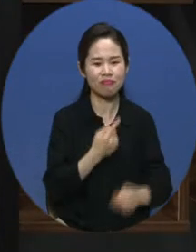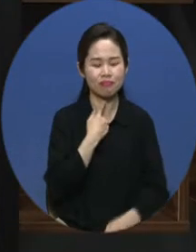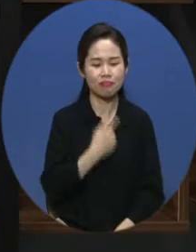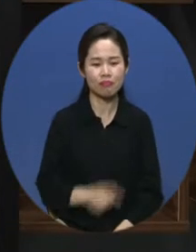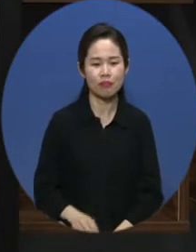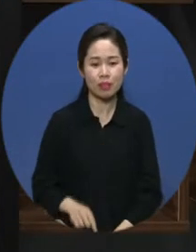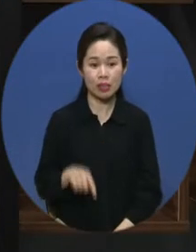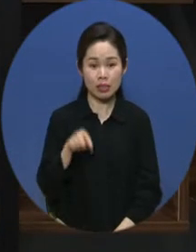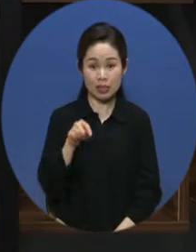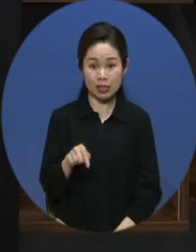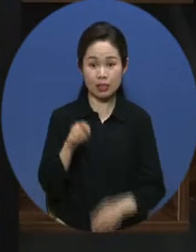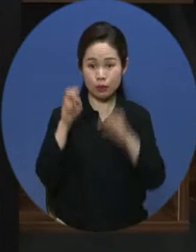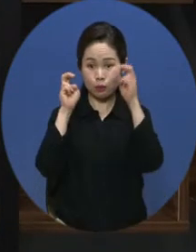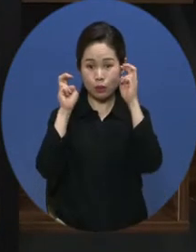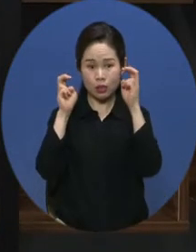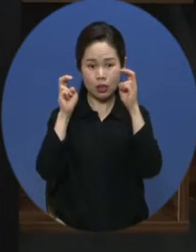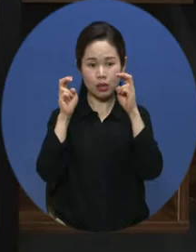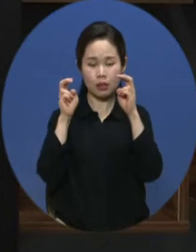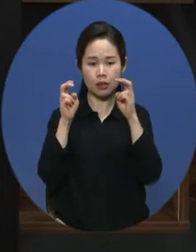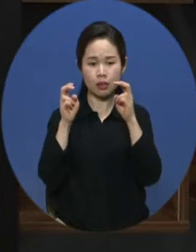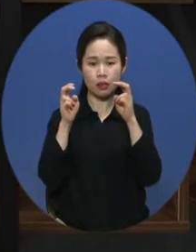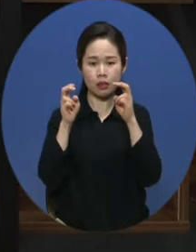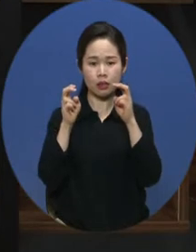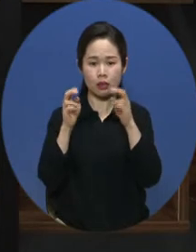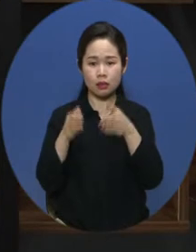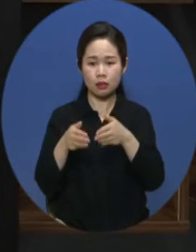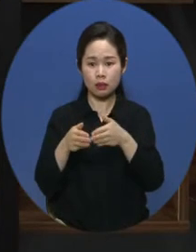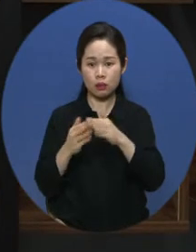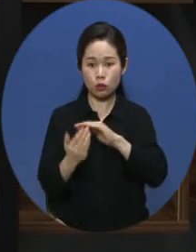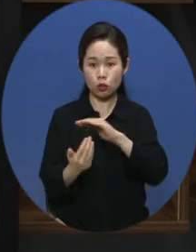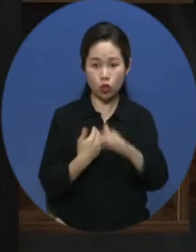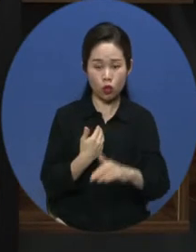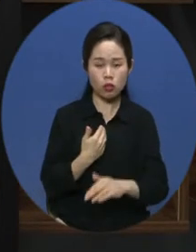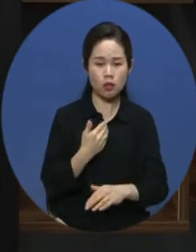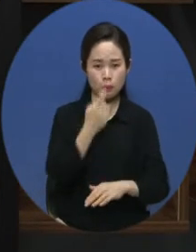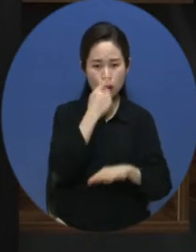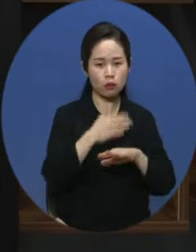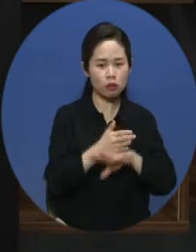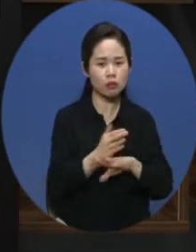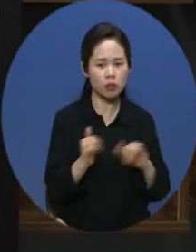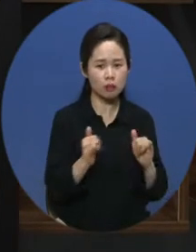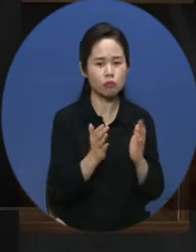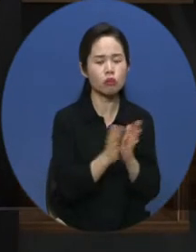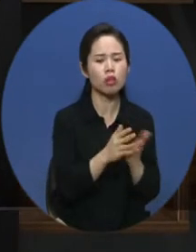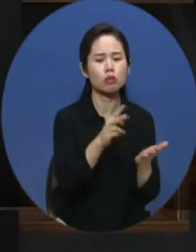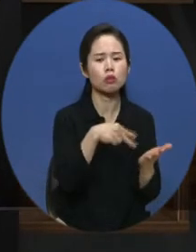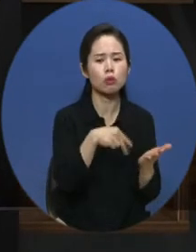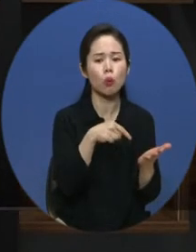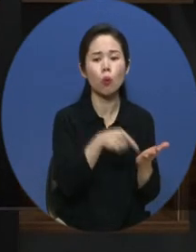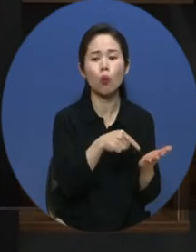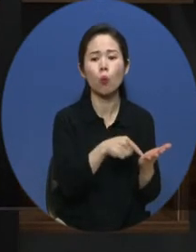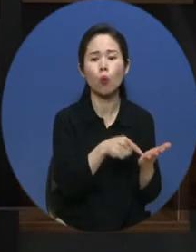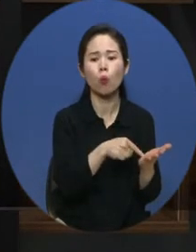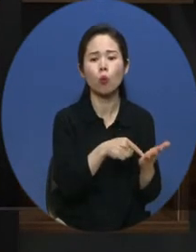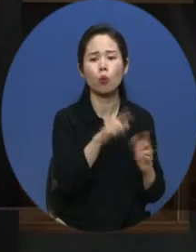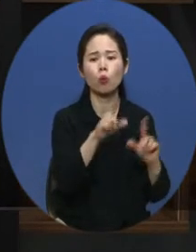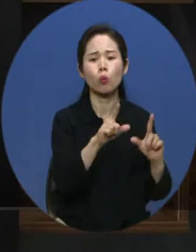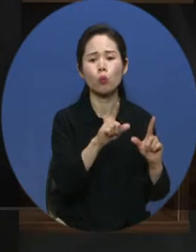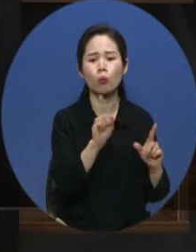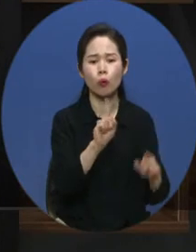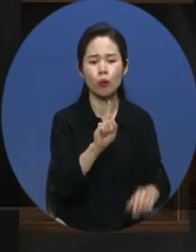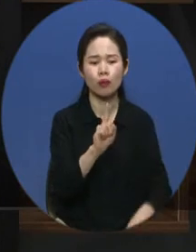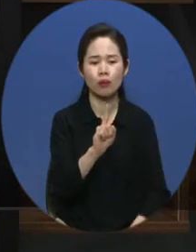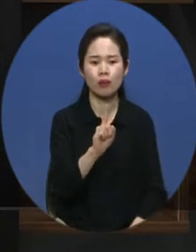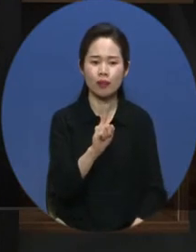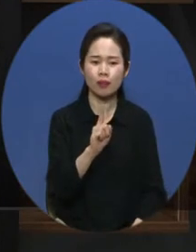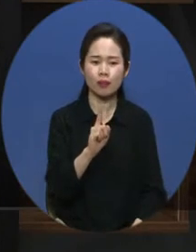피치마켓 이전까지 느린학습자들은 주로 어떤 책을 읽었었나요? 보통 미취학